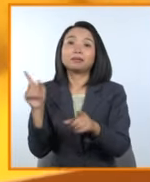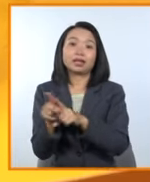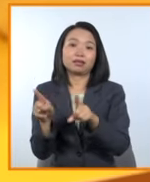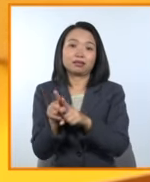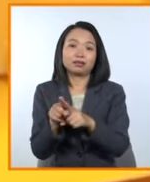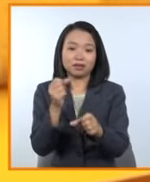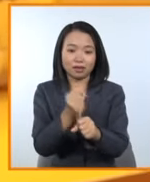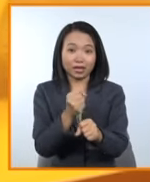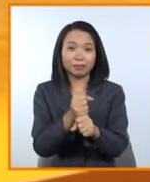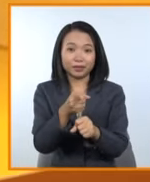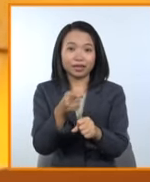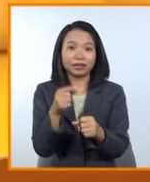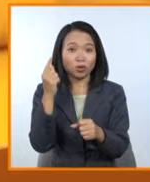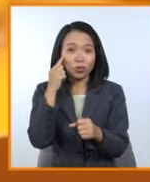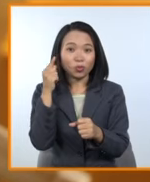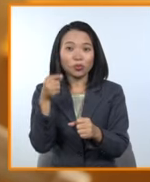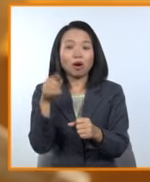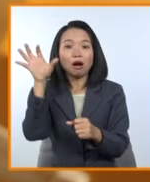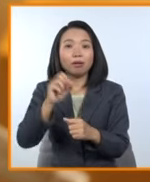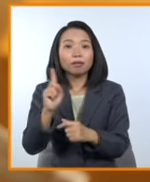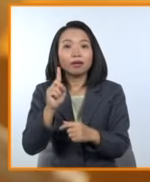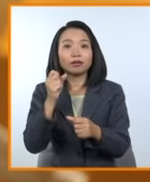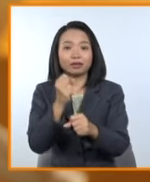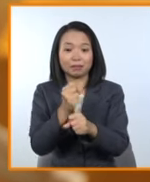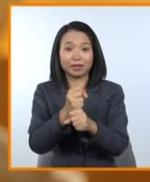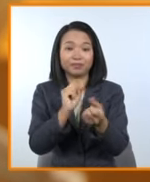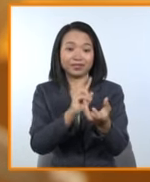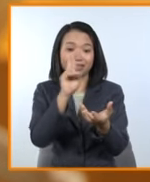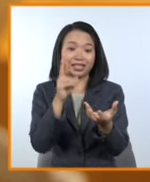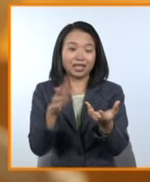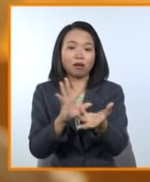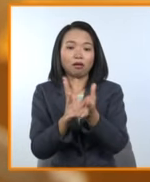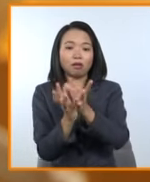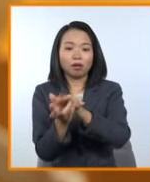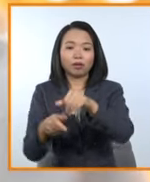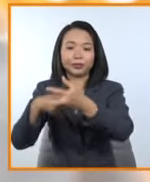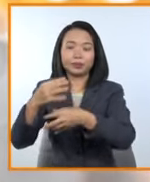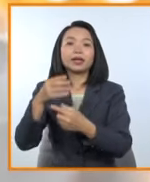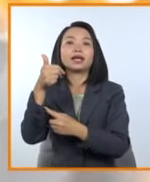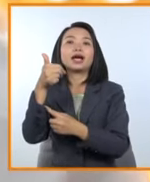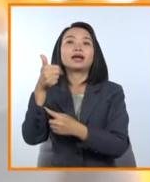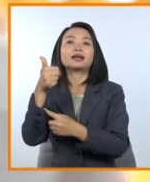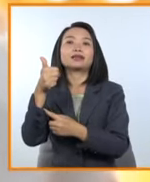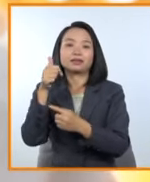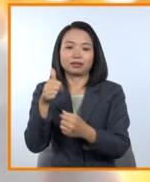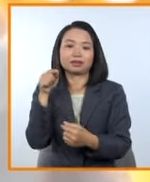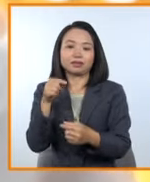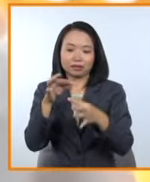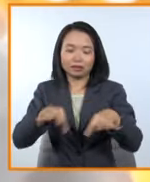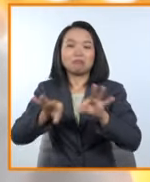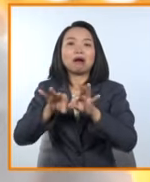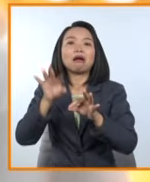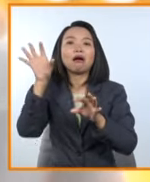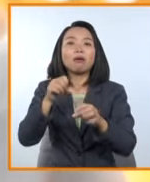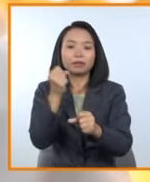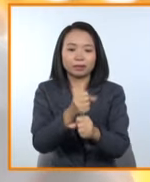นะคะก็อย่างเช่นทราบกันอยู่แล้วว่าพวกกระดาษพวกนี้เนี่ยสามารถที่จะนำไปรีไซเคิลได้เหมือนกันเราก็เลยจะเน้นพวกสินค้าที่สามารถนำไปแ